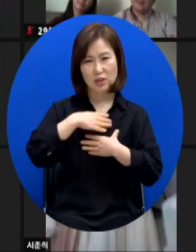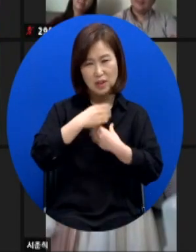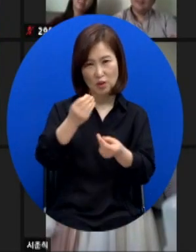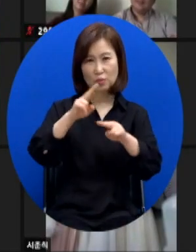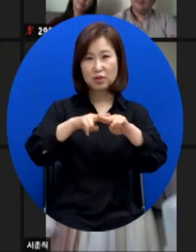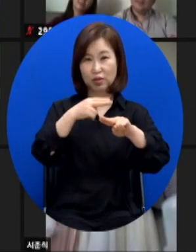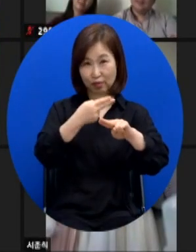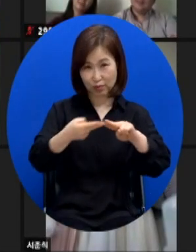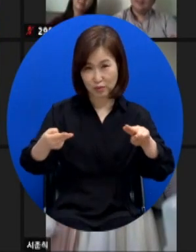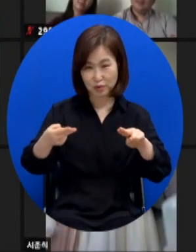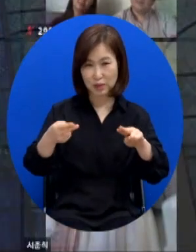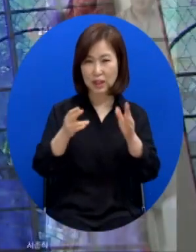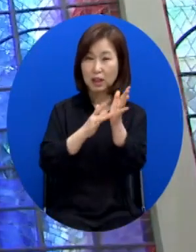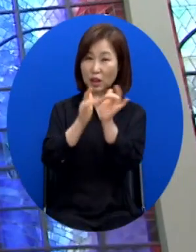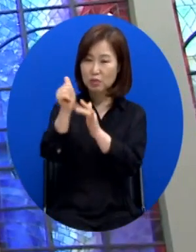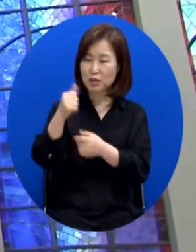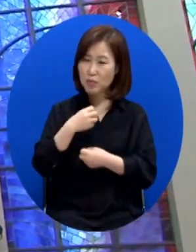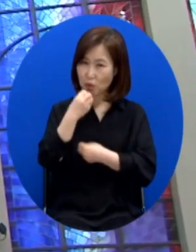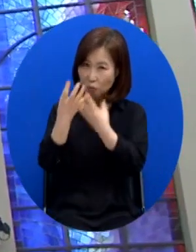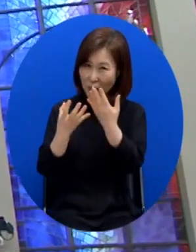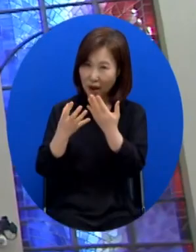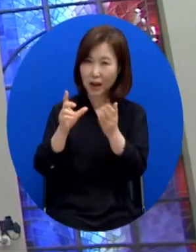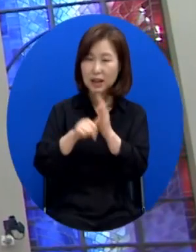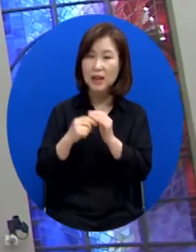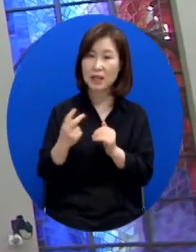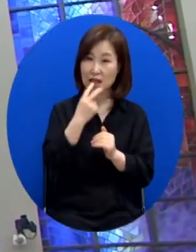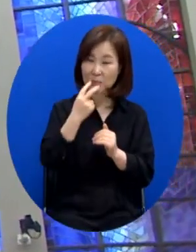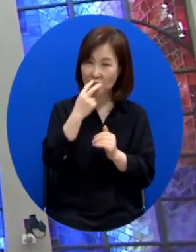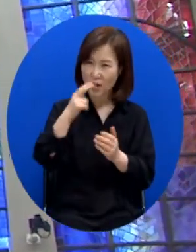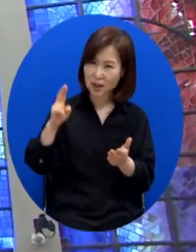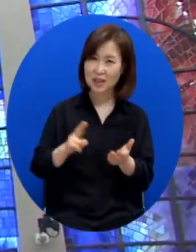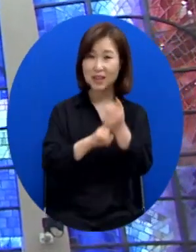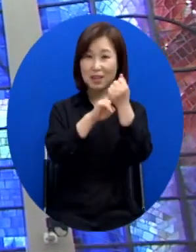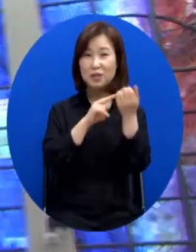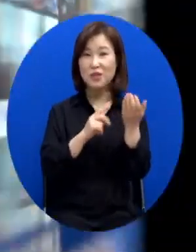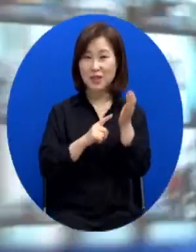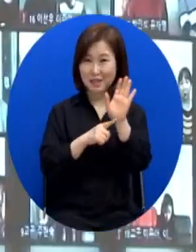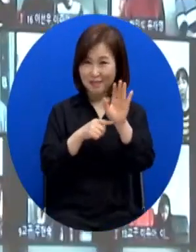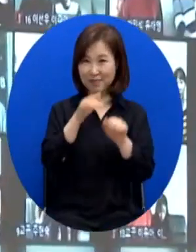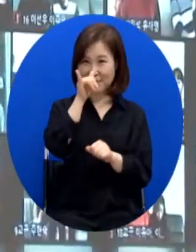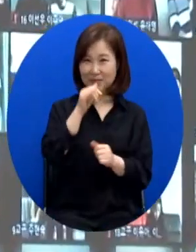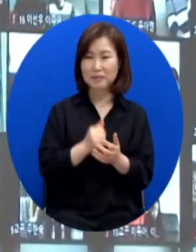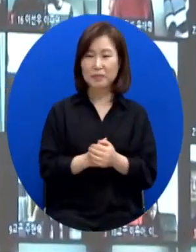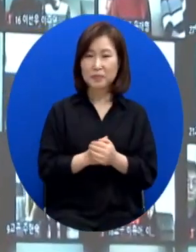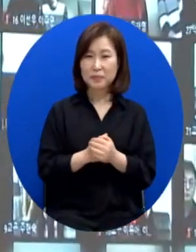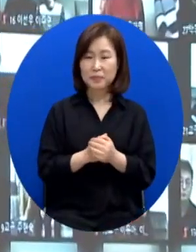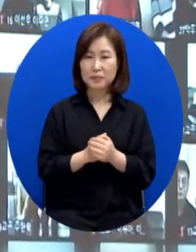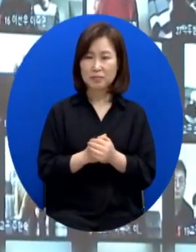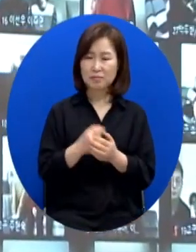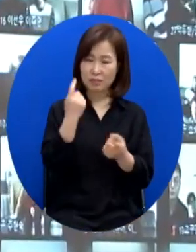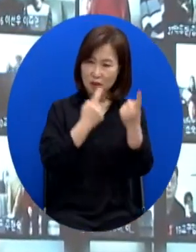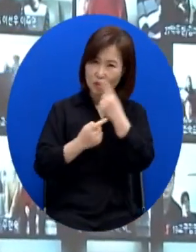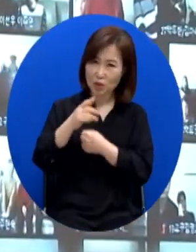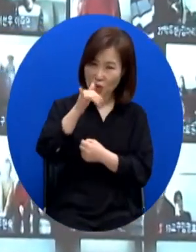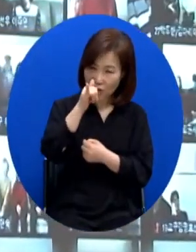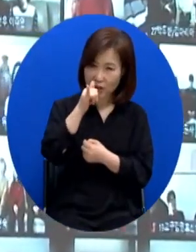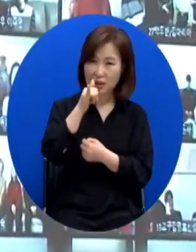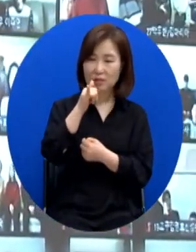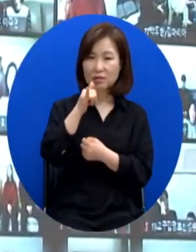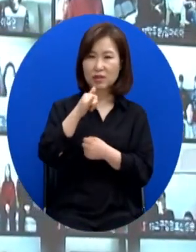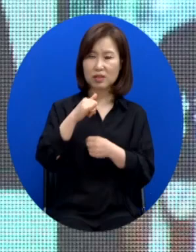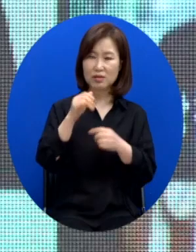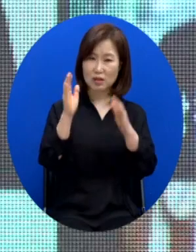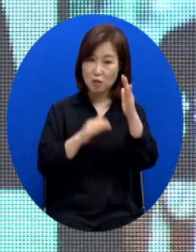선물이라며 그 예수를 고백할 때 생명의 역사가 일어난다고 설교를 전했습니다. 상처받은 신앙인들의 마음을 보듬는